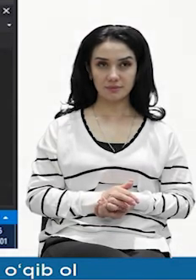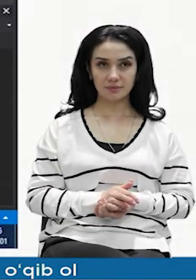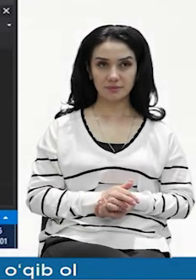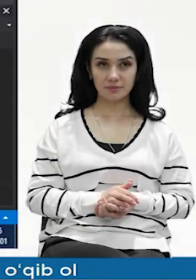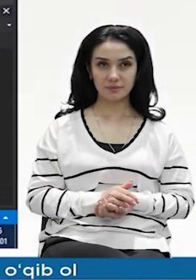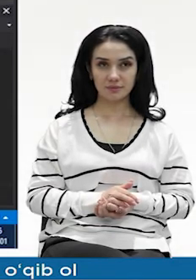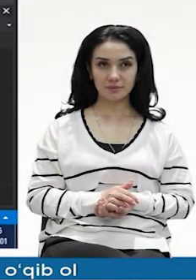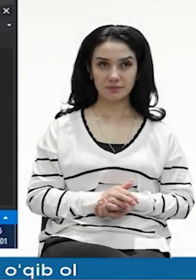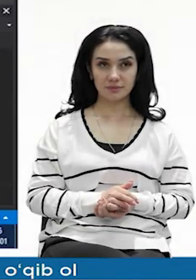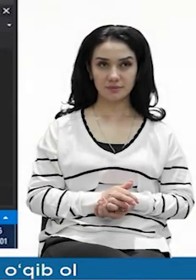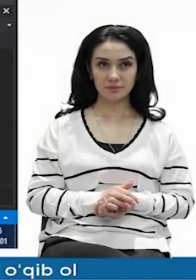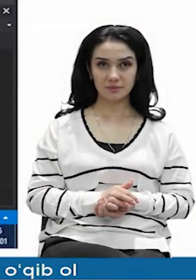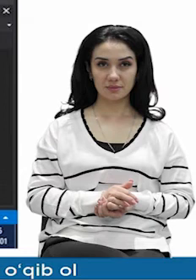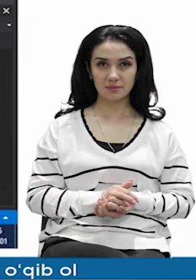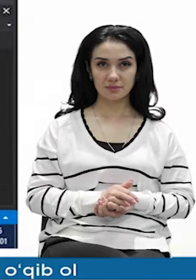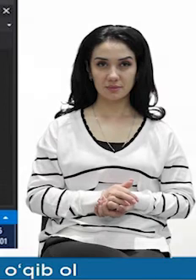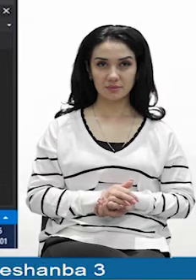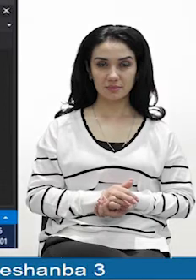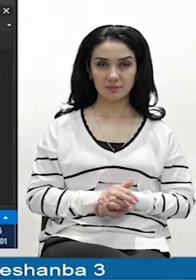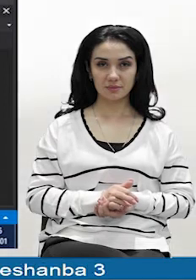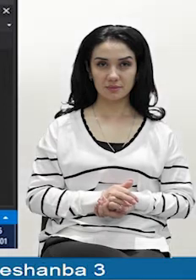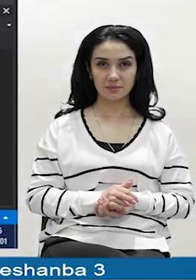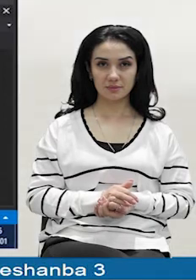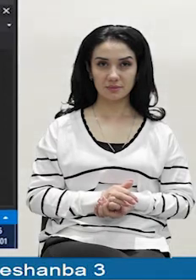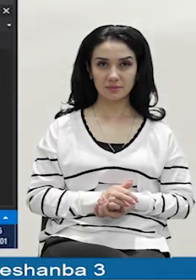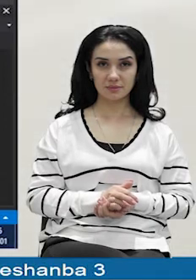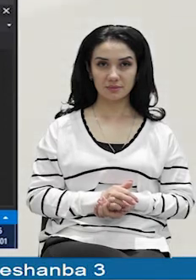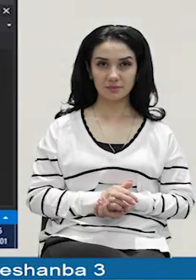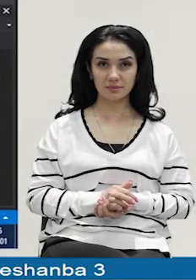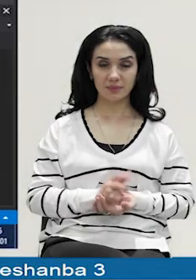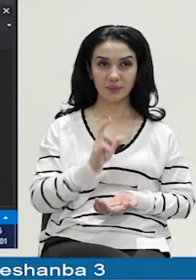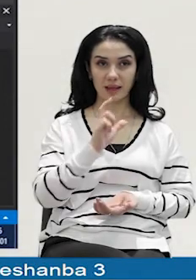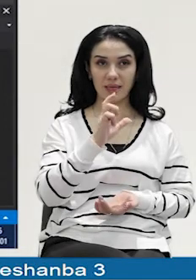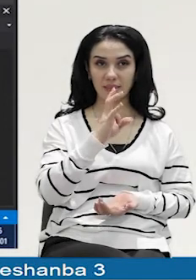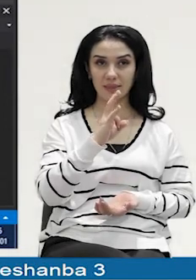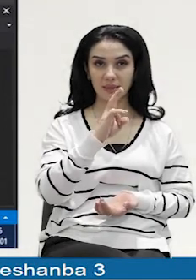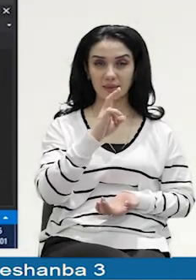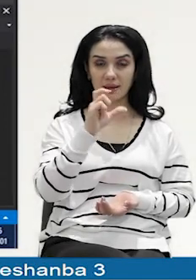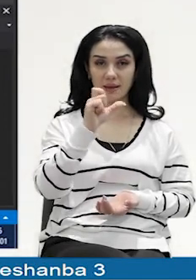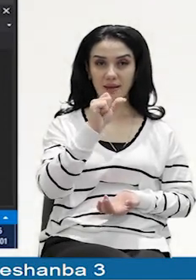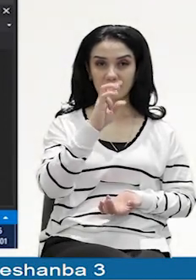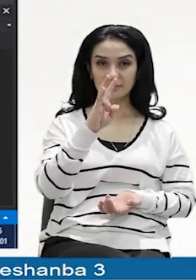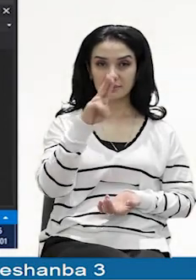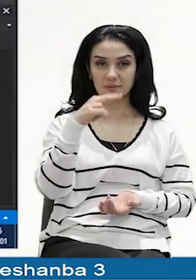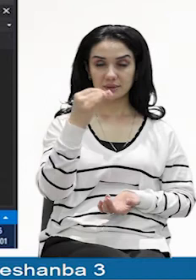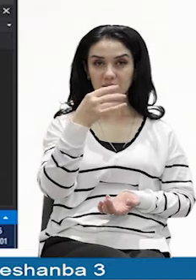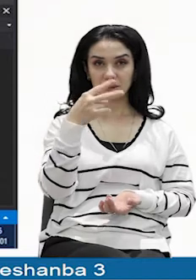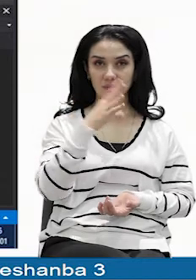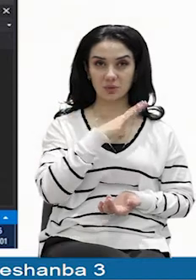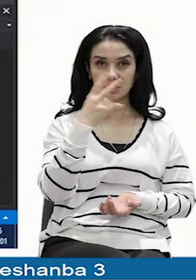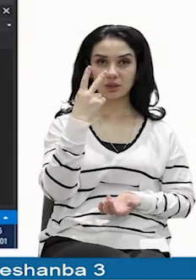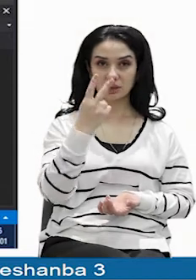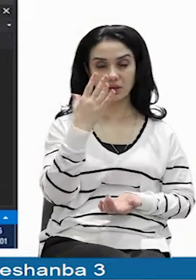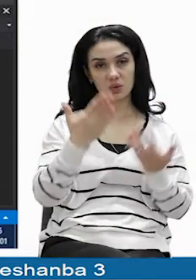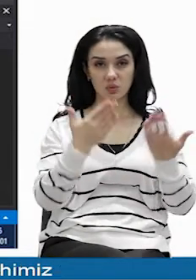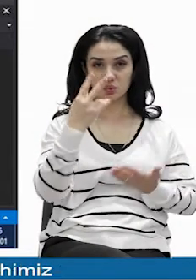console.readline mana hop n o'qib oldi. Endi shu n ga teng bo'lgan masalan hafta kunini raqam, masalan 2 va